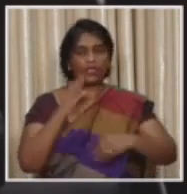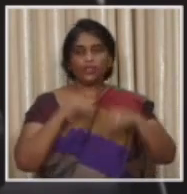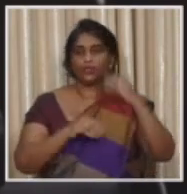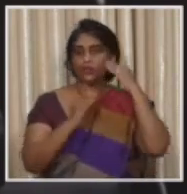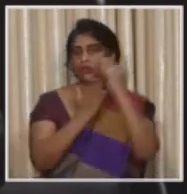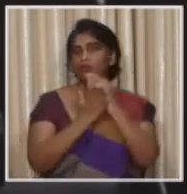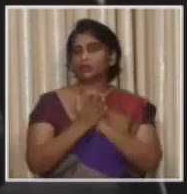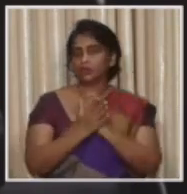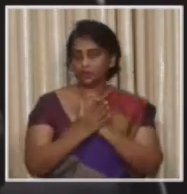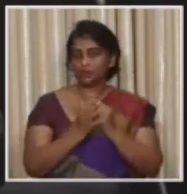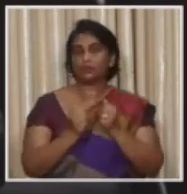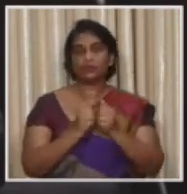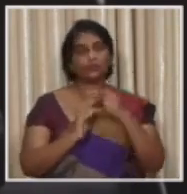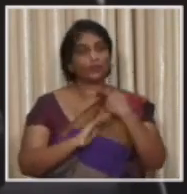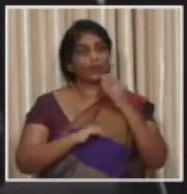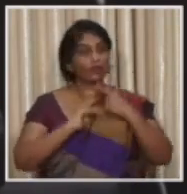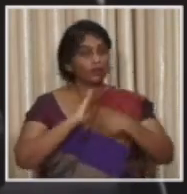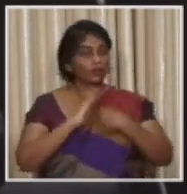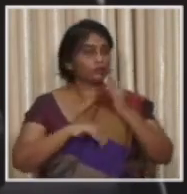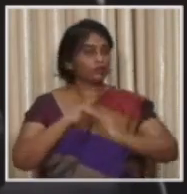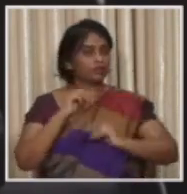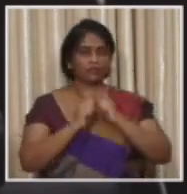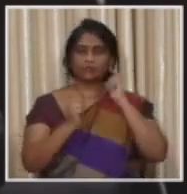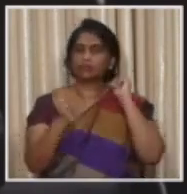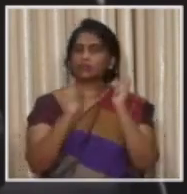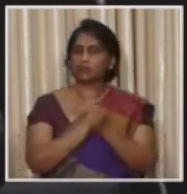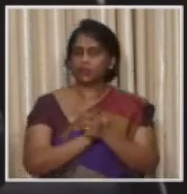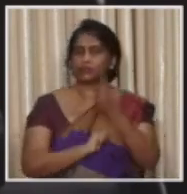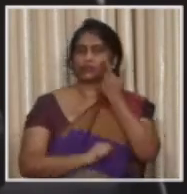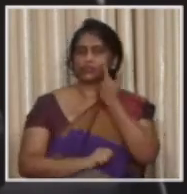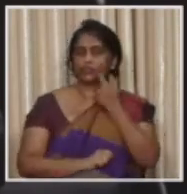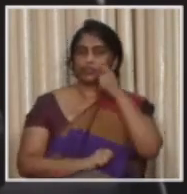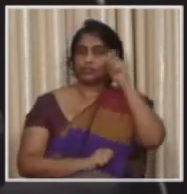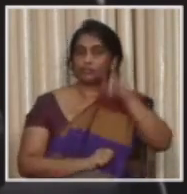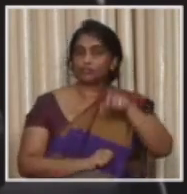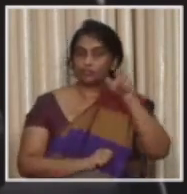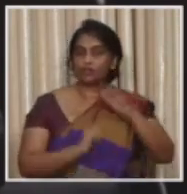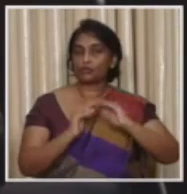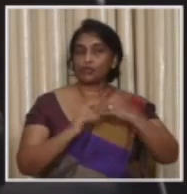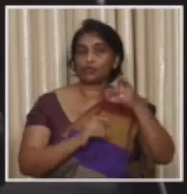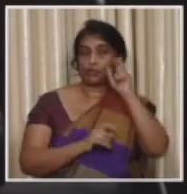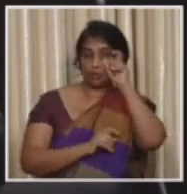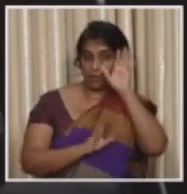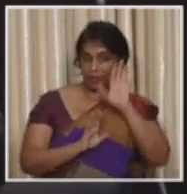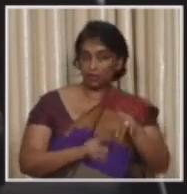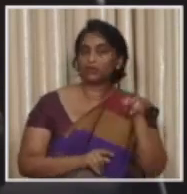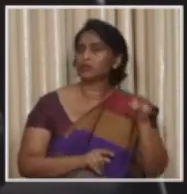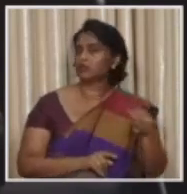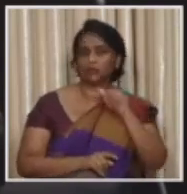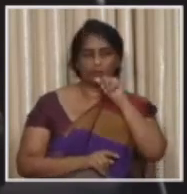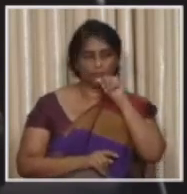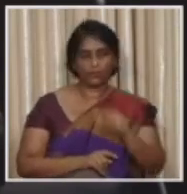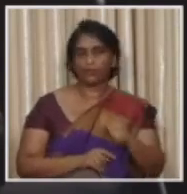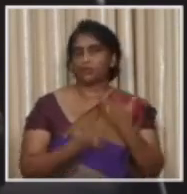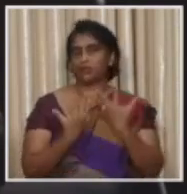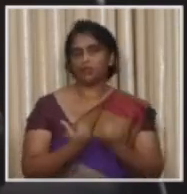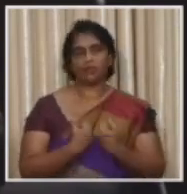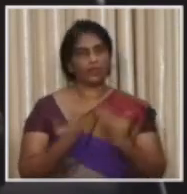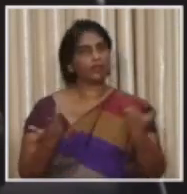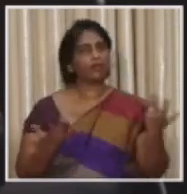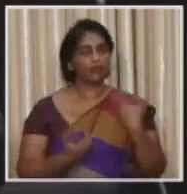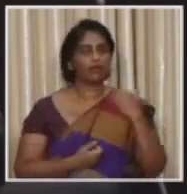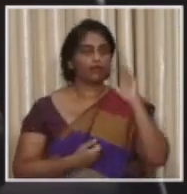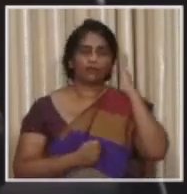නැතුව මේ රටේ සිස්ටම් චේන්ජ් එකක් අහිංසක ජනතාව එළිය ඉඳලා බලාපොරොත්තු වෙනවා නම් කිසි දවසක ලැබෙන්නේ නැහැ කියන එක